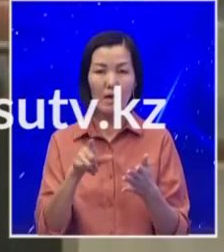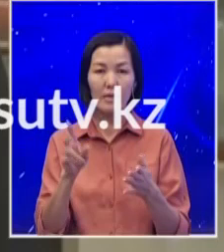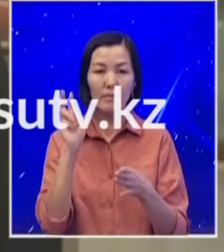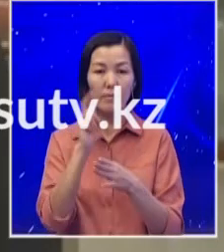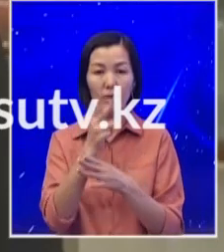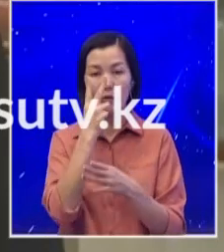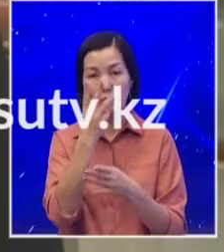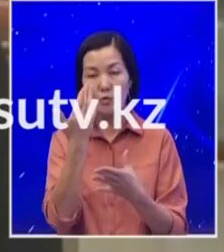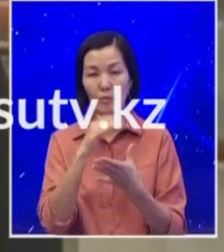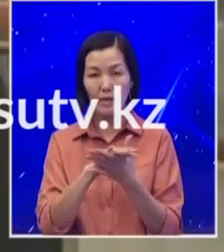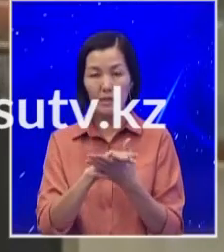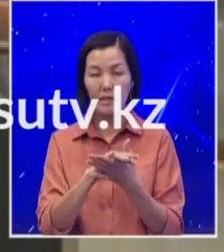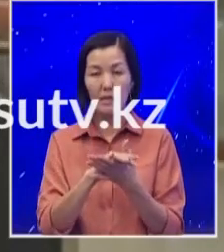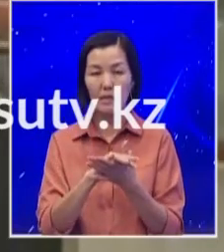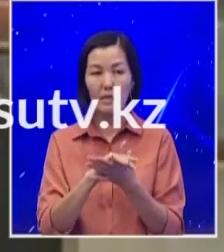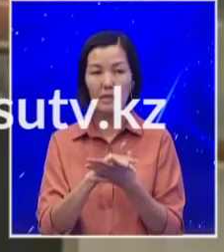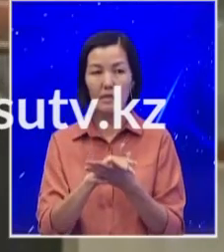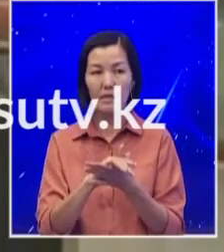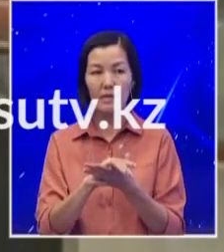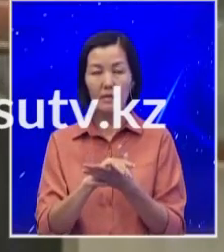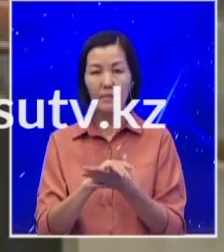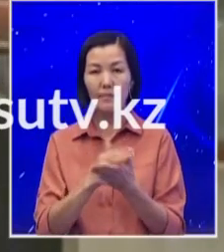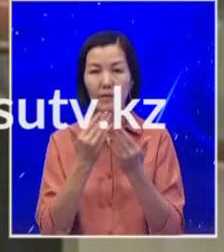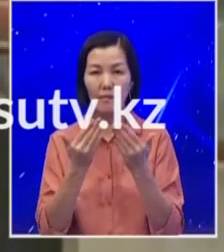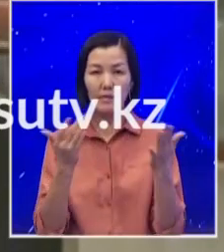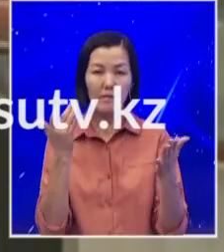выставкалар суретшілеріміздің осы жерде өтеді деп ойлаймын.